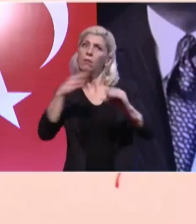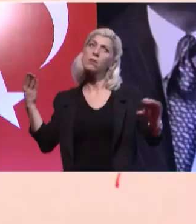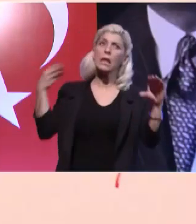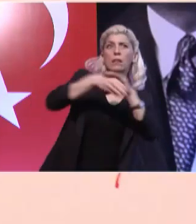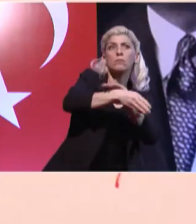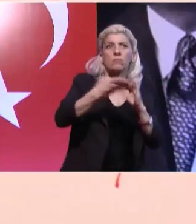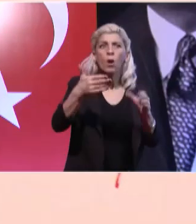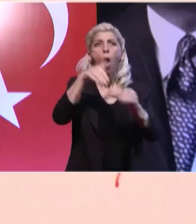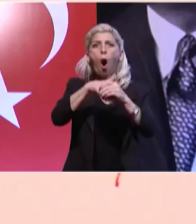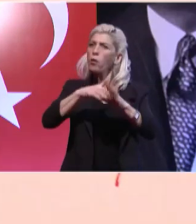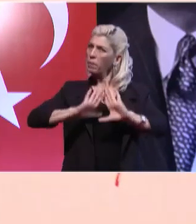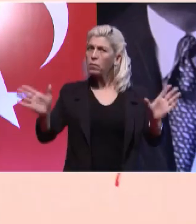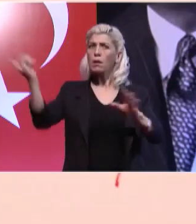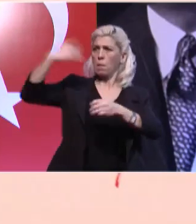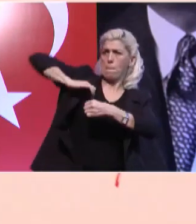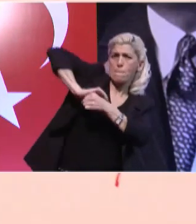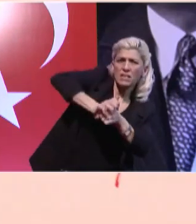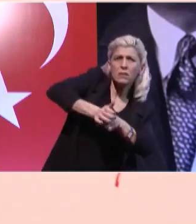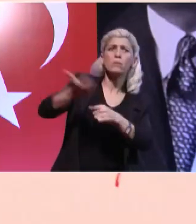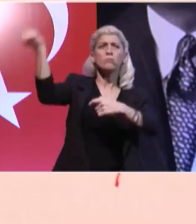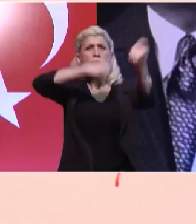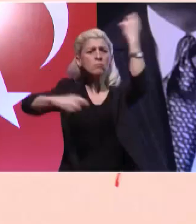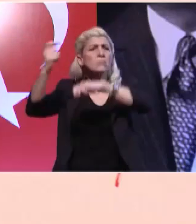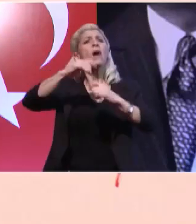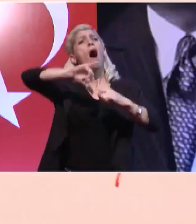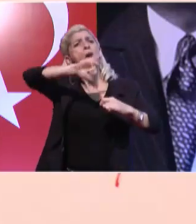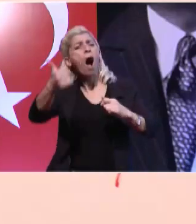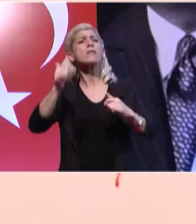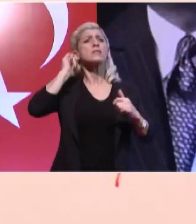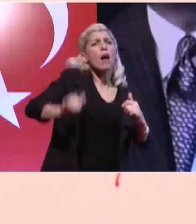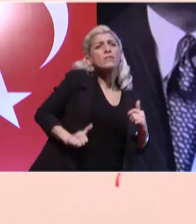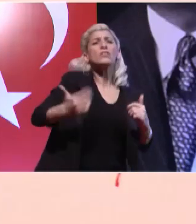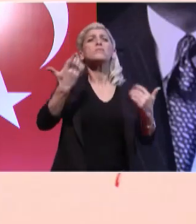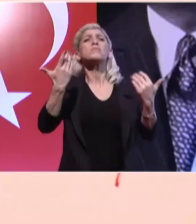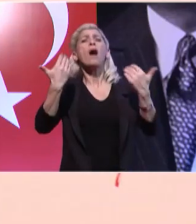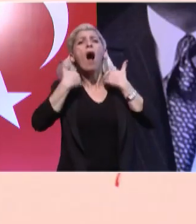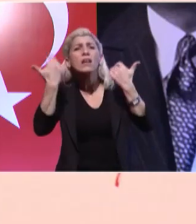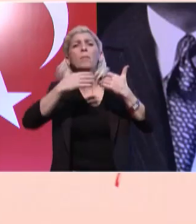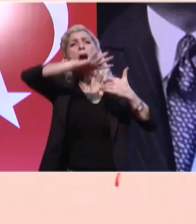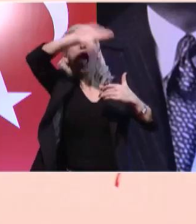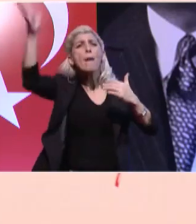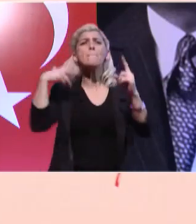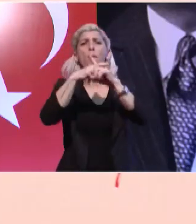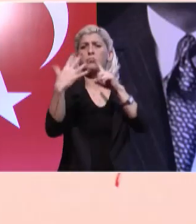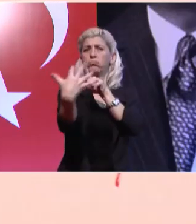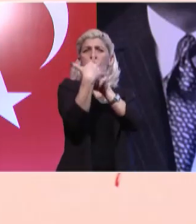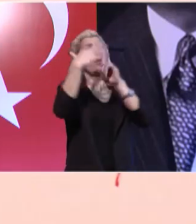Oyumuzu kullandık. Baskıya rağmen, hakimlerine rağmen, savcılarına rağmen, güvenlik güçlerine